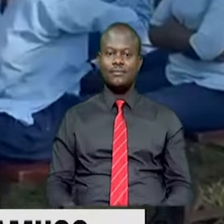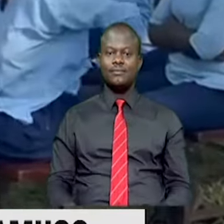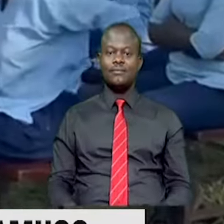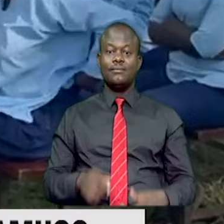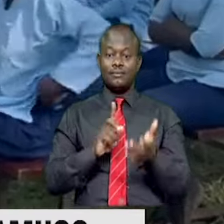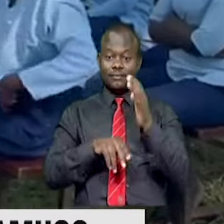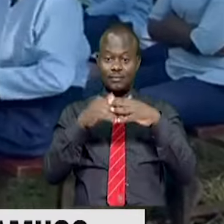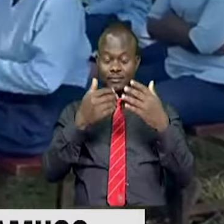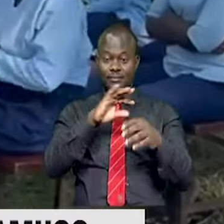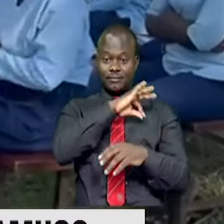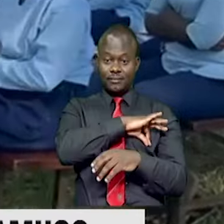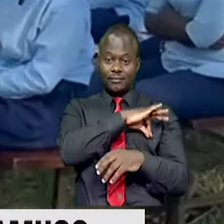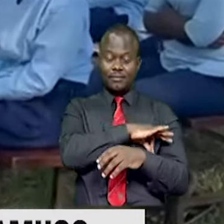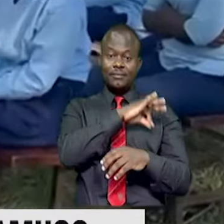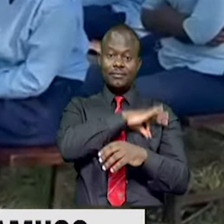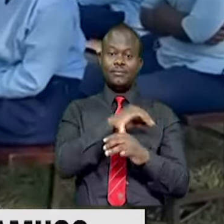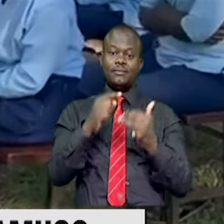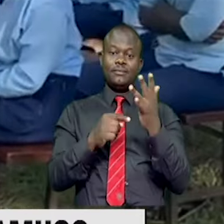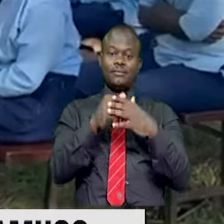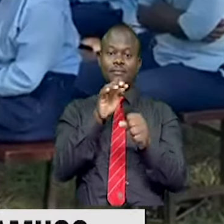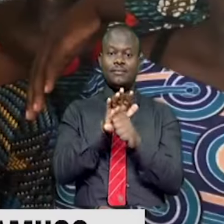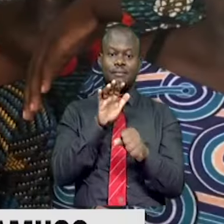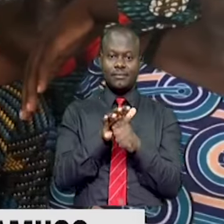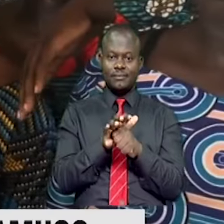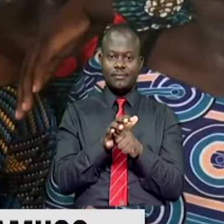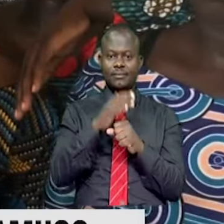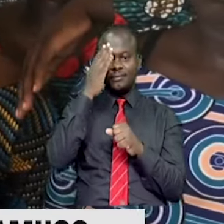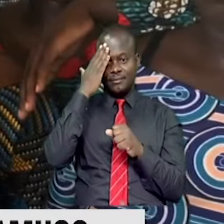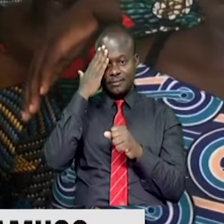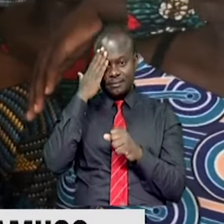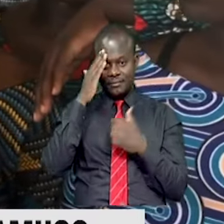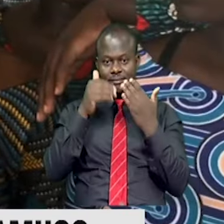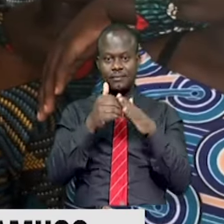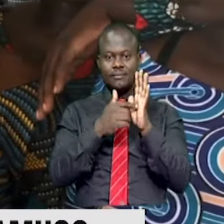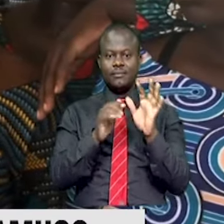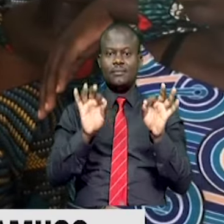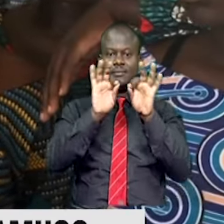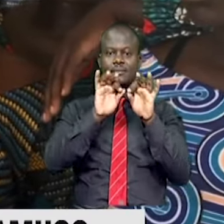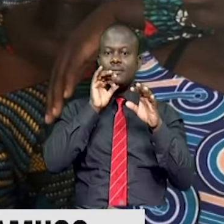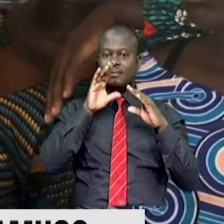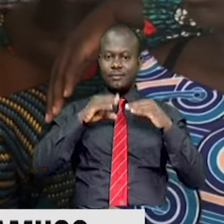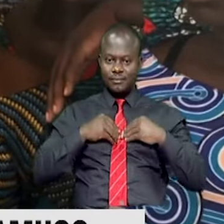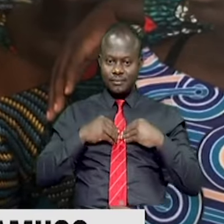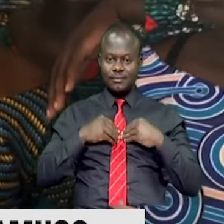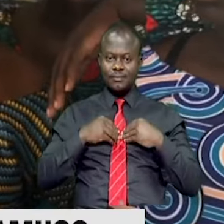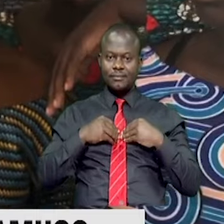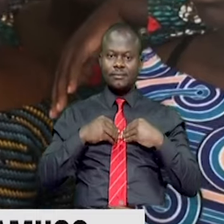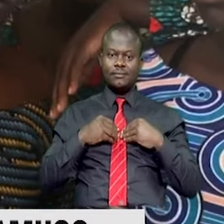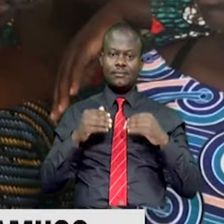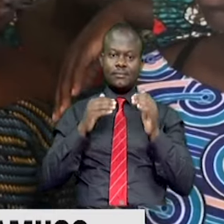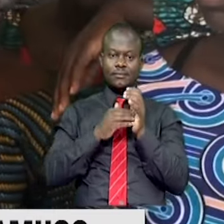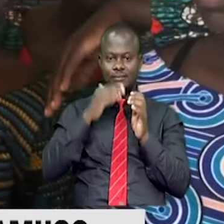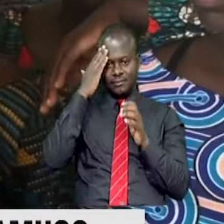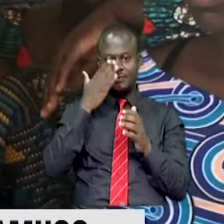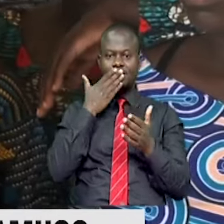umaze kungukira? Nahungukiye byinshi, namenye indangagaciro na kirazira, nzi